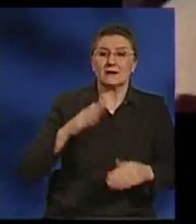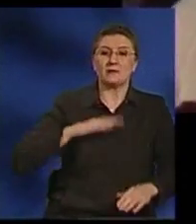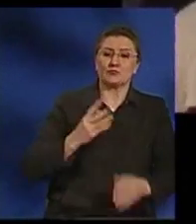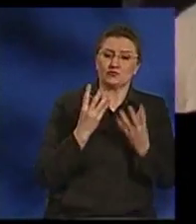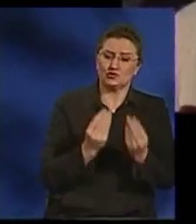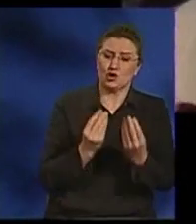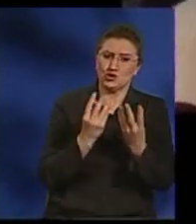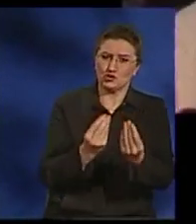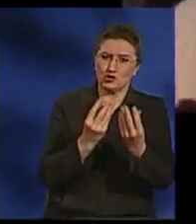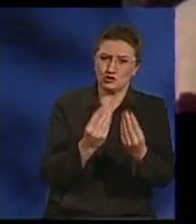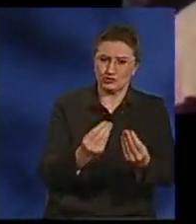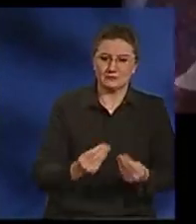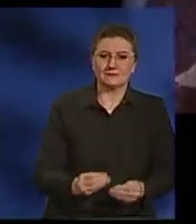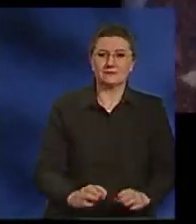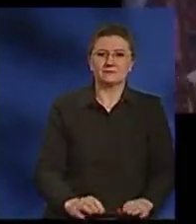еще. Да, еще.